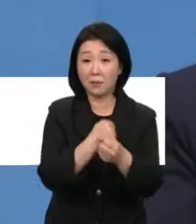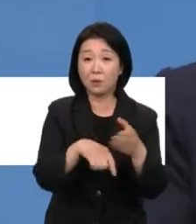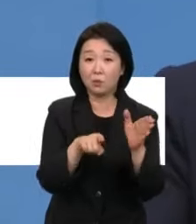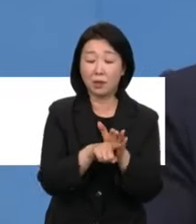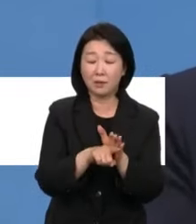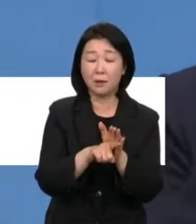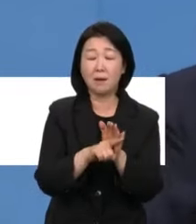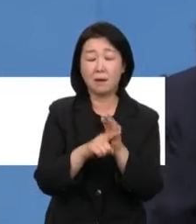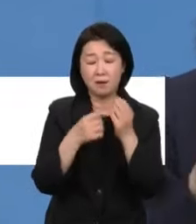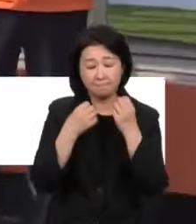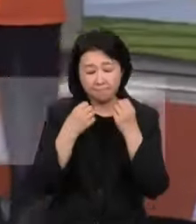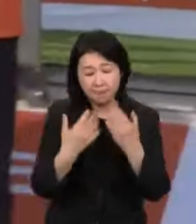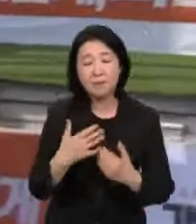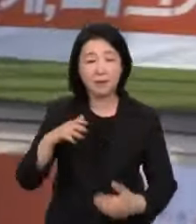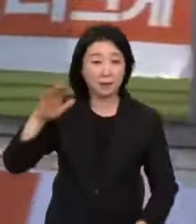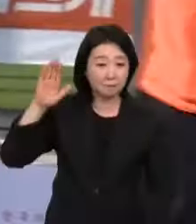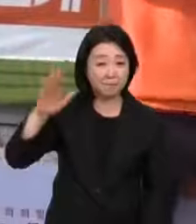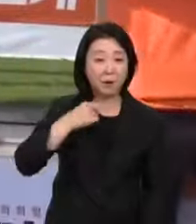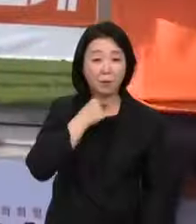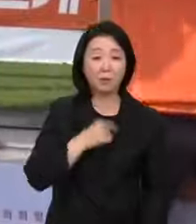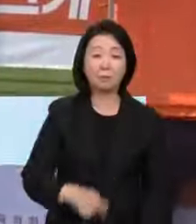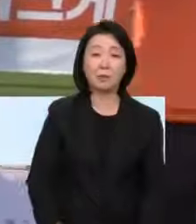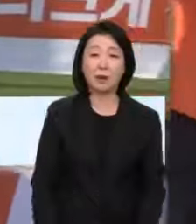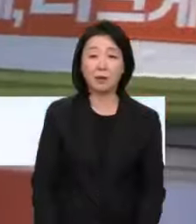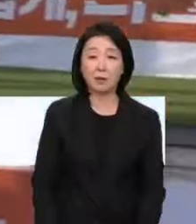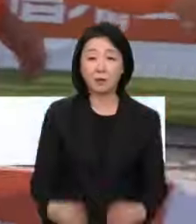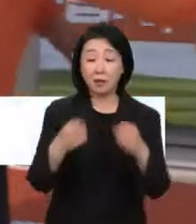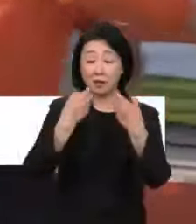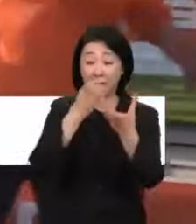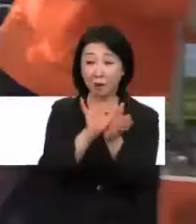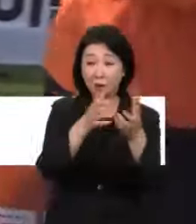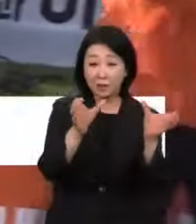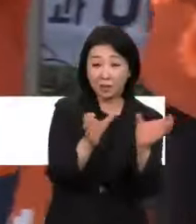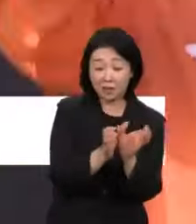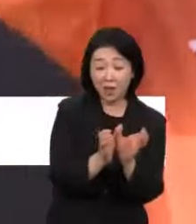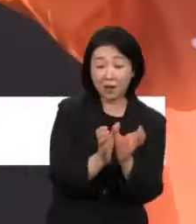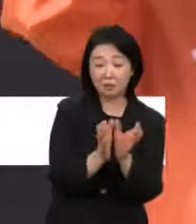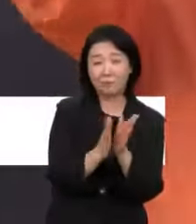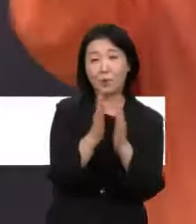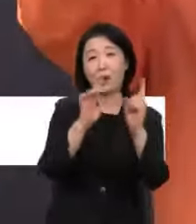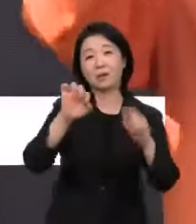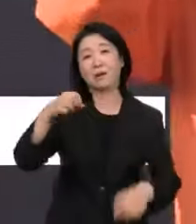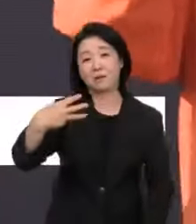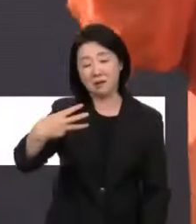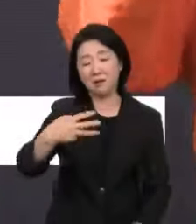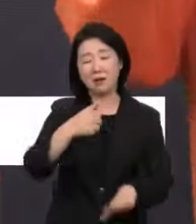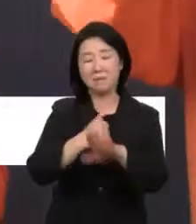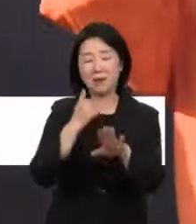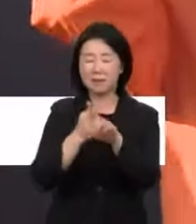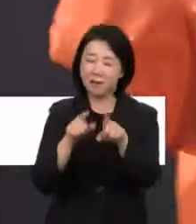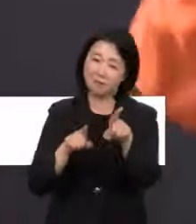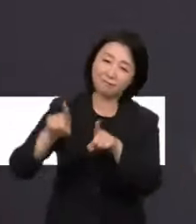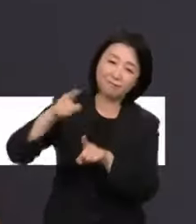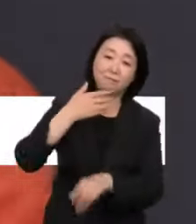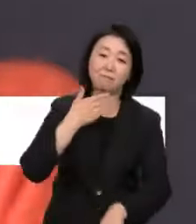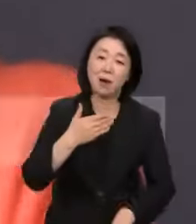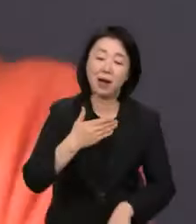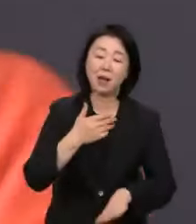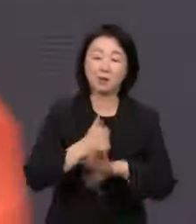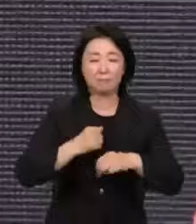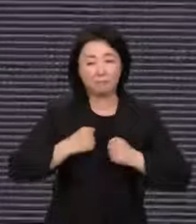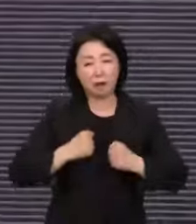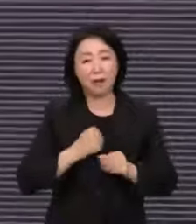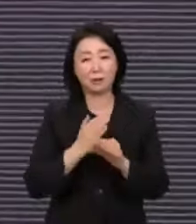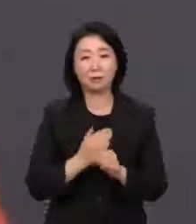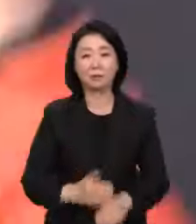힘차게 전진하겠습니다. 개혁신당은 경기 화성을에 출마한 이준석 대표의 막판 뒤집기가 가능하다며 총력을